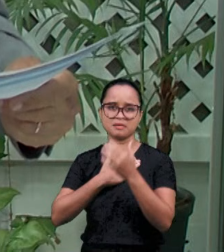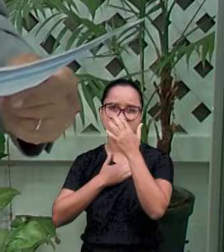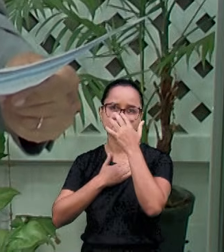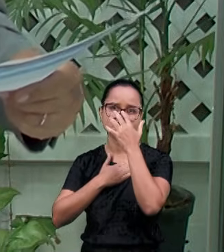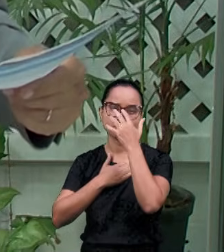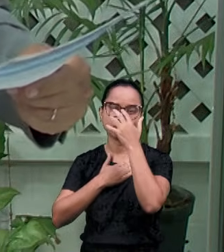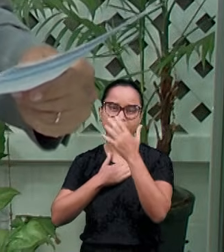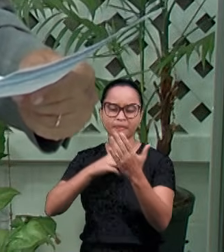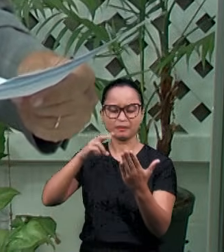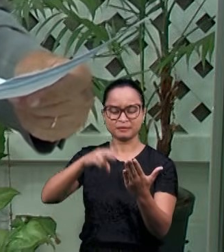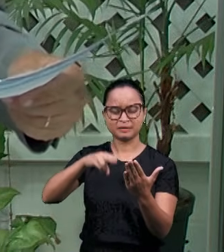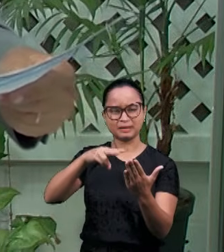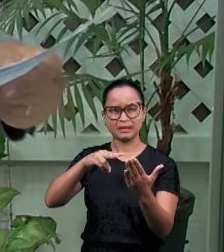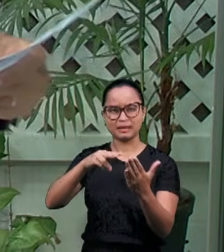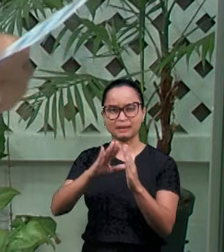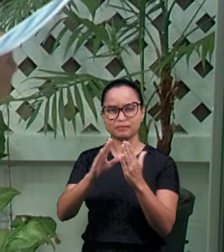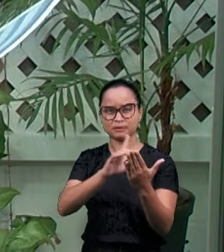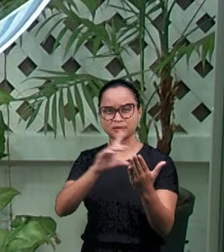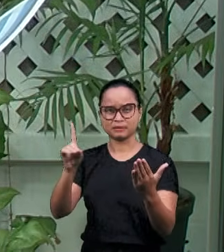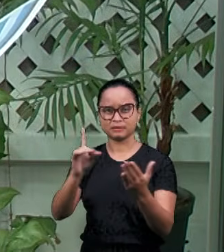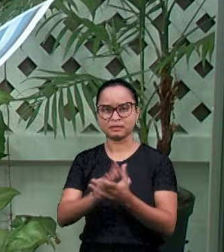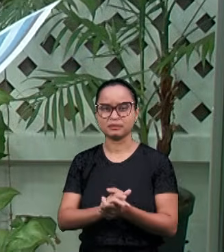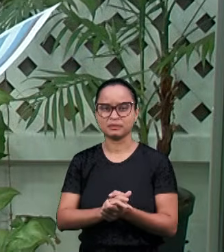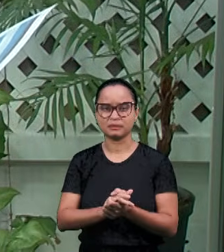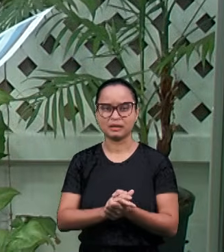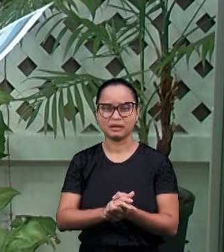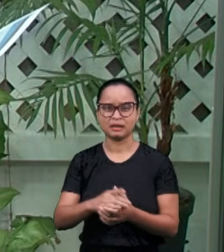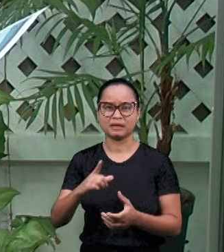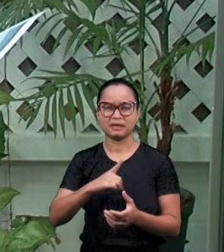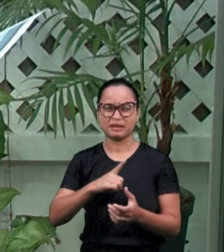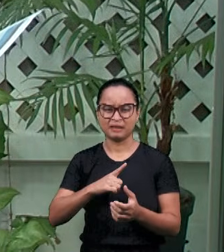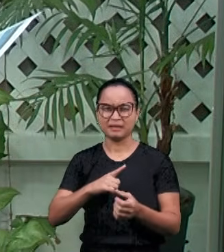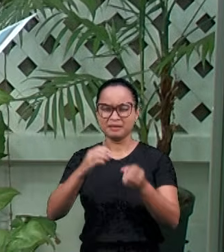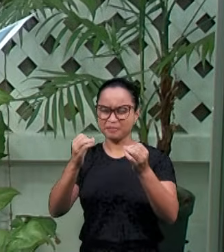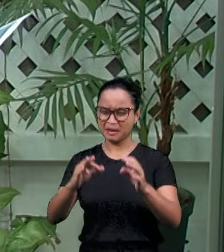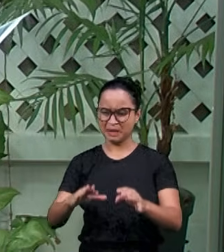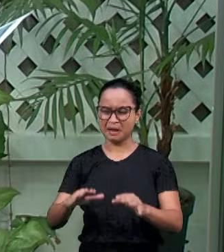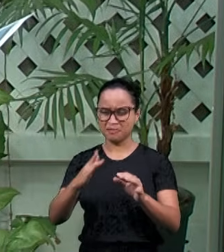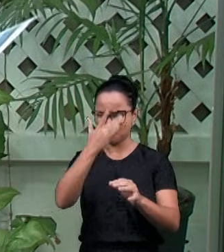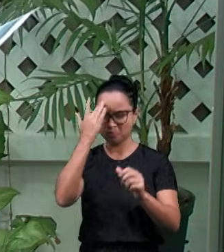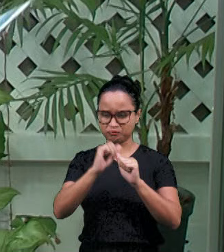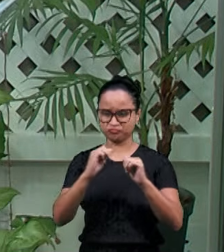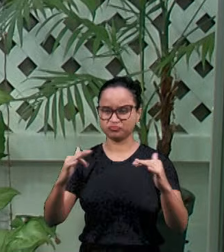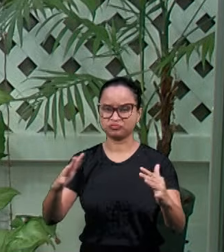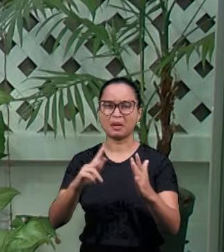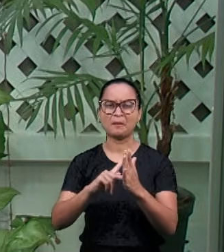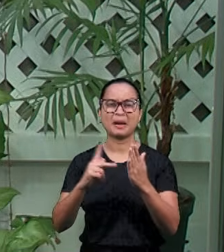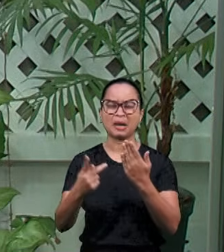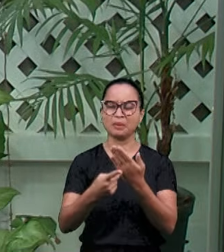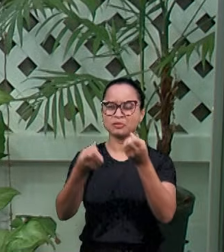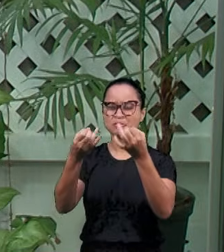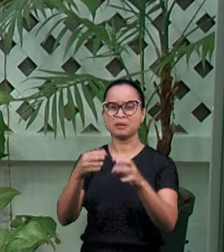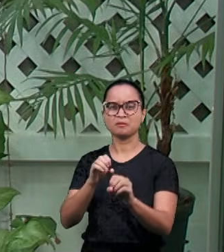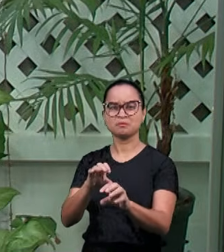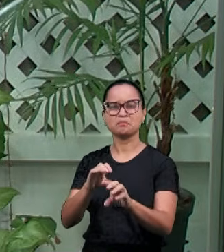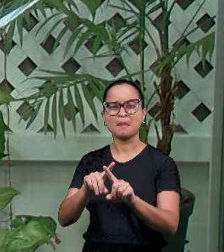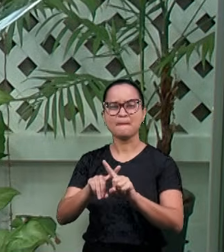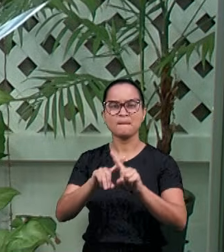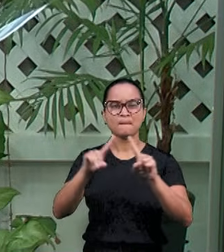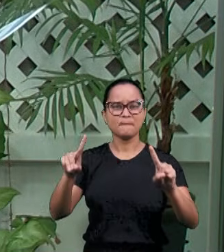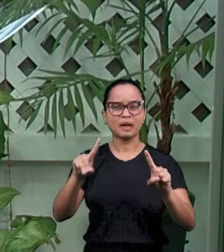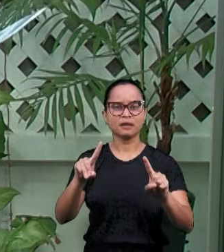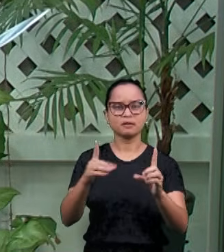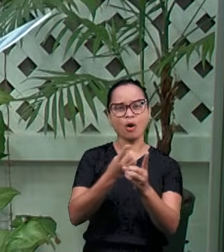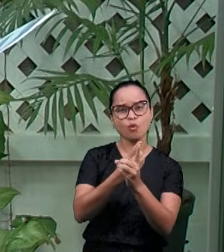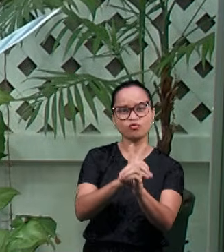quand j'ai lu dans la parole que le Seigneur Jésus parlait à propos des paraboles, mais à ses